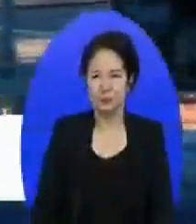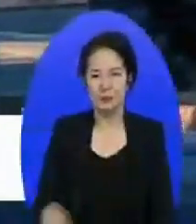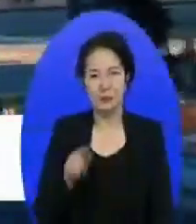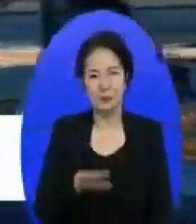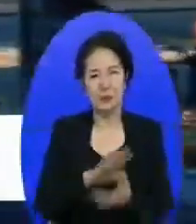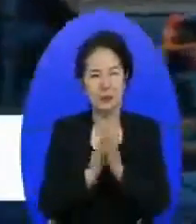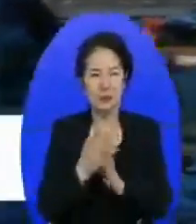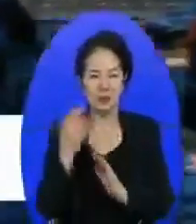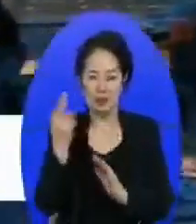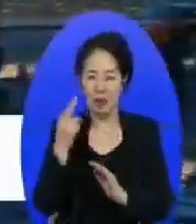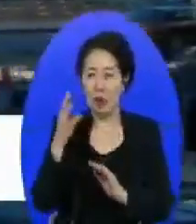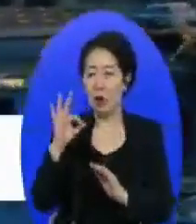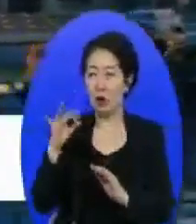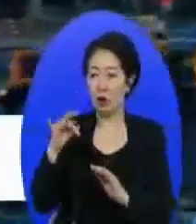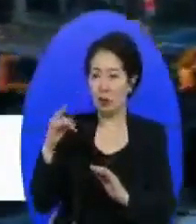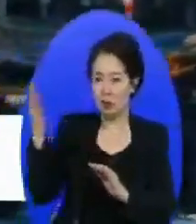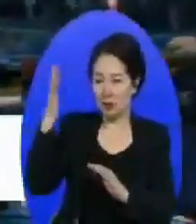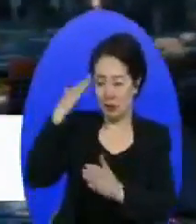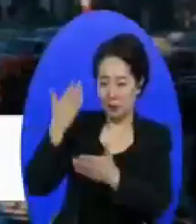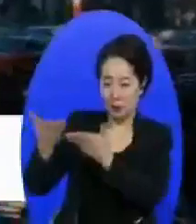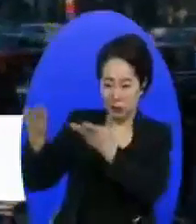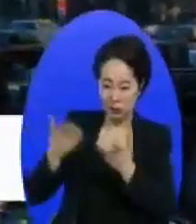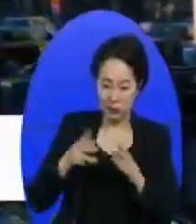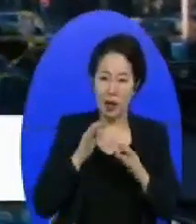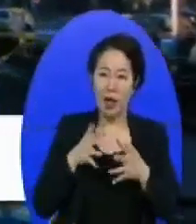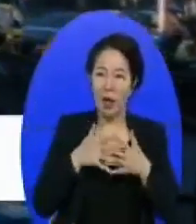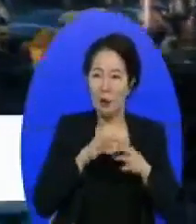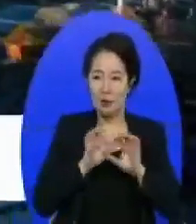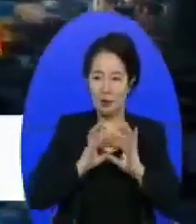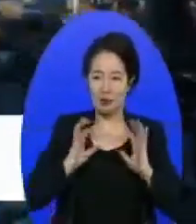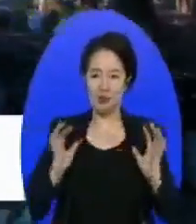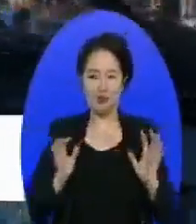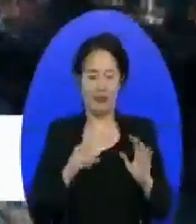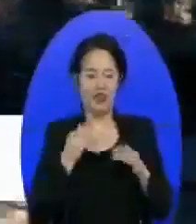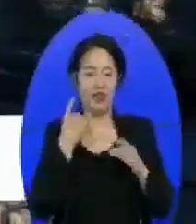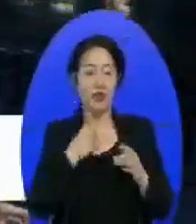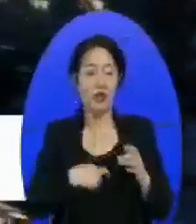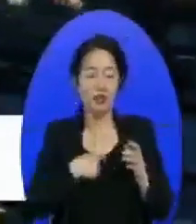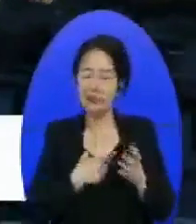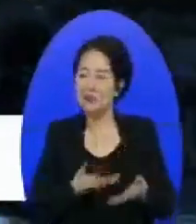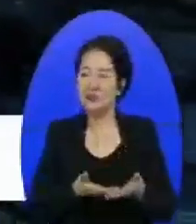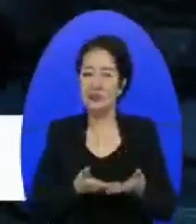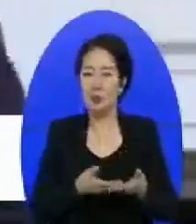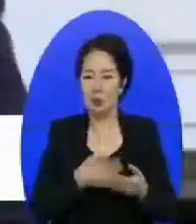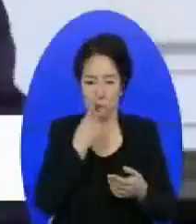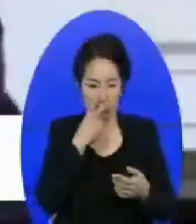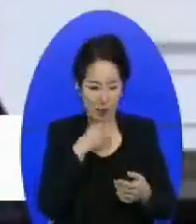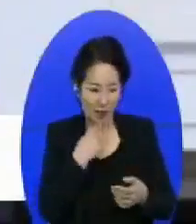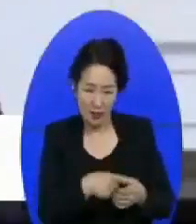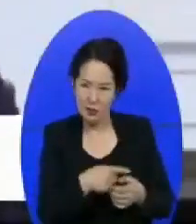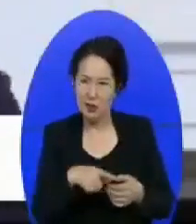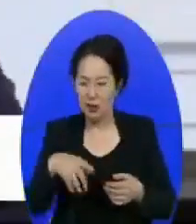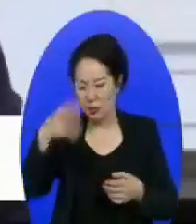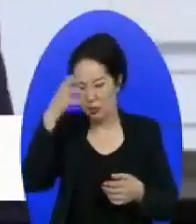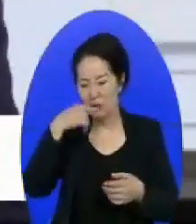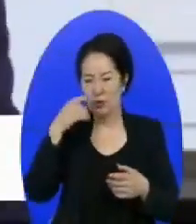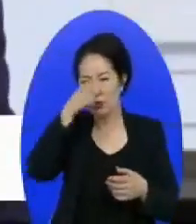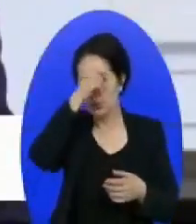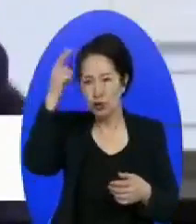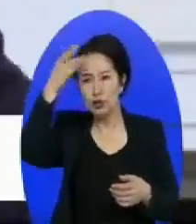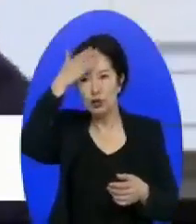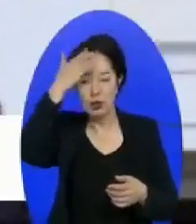Гэхдээ цагаан ордны энэ саналыг Америкийн нэгдсэн улсын Конгресс дэмжихгүй болов уу гэж ажиглагчид харж байгаа. Төрийн департаментийн мэдээлснээр ерөнхийлөгч Дональд